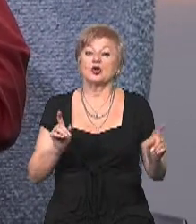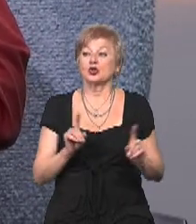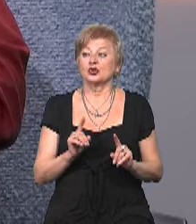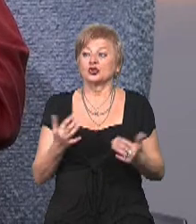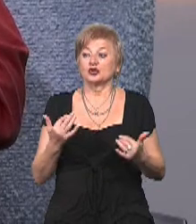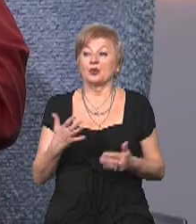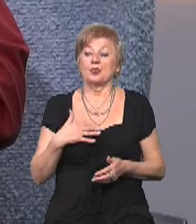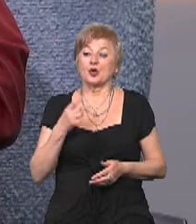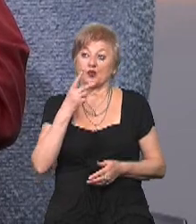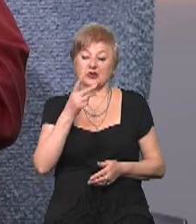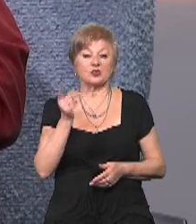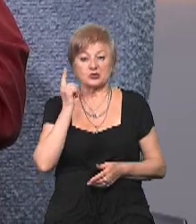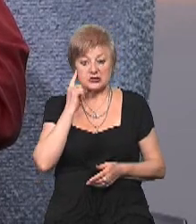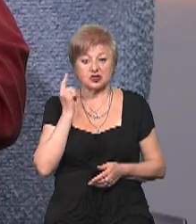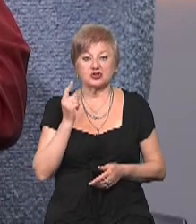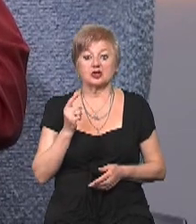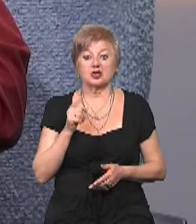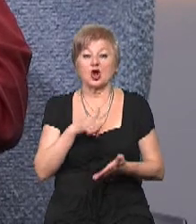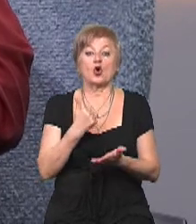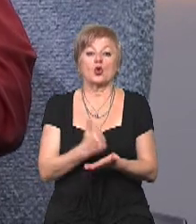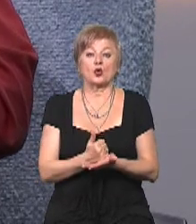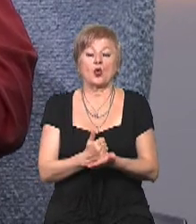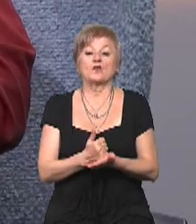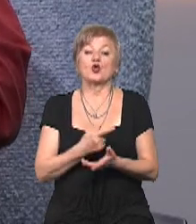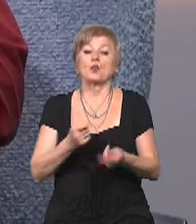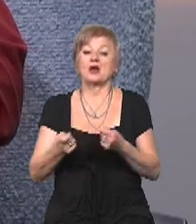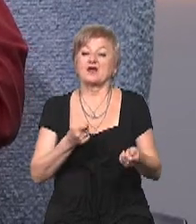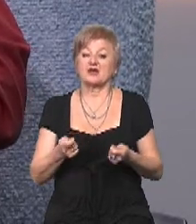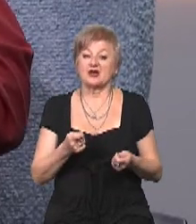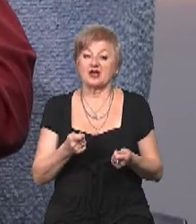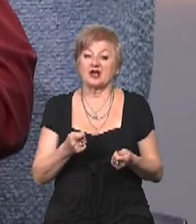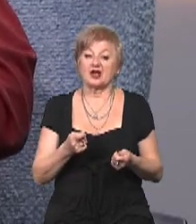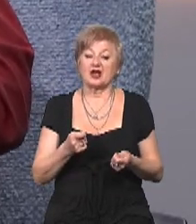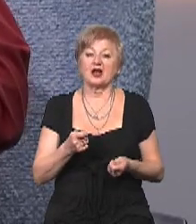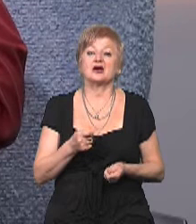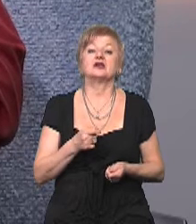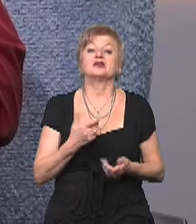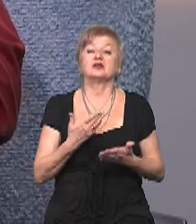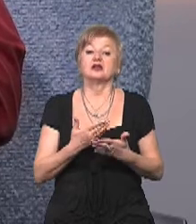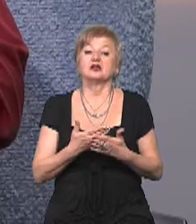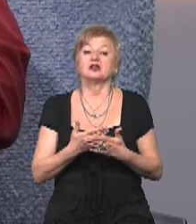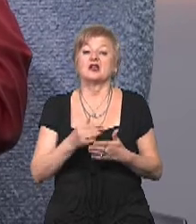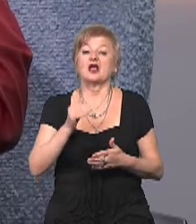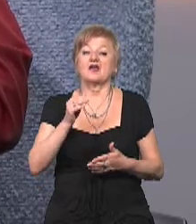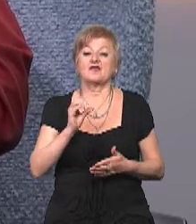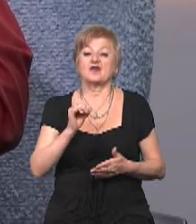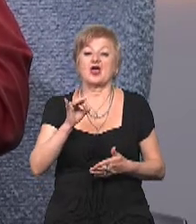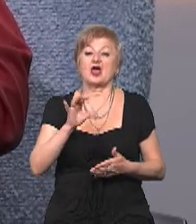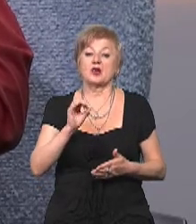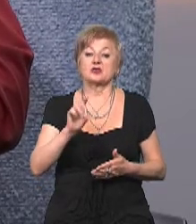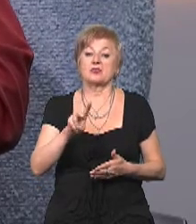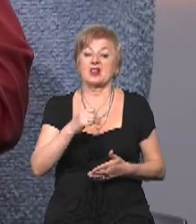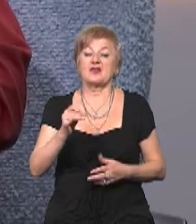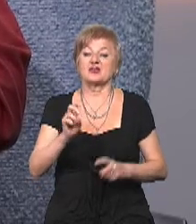ми почули голову правління акціонерного товариства «Запорізький феросплавний завод» Павла